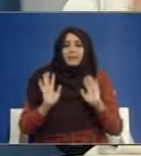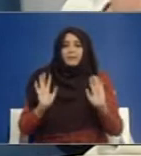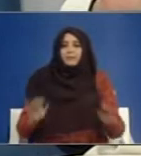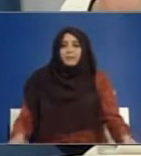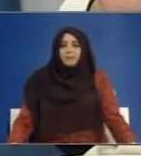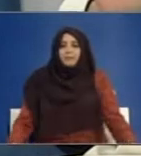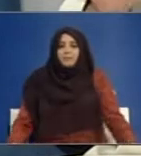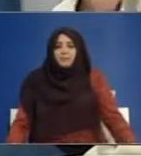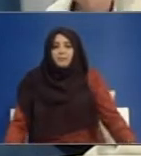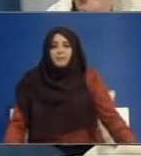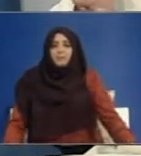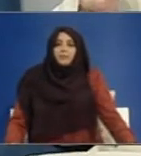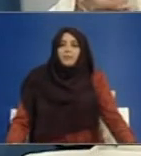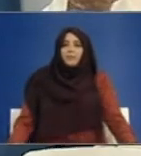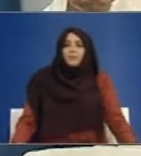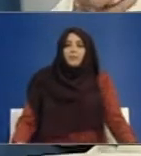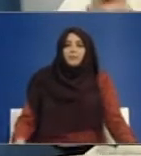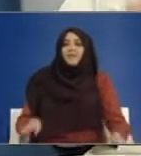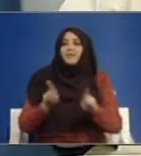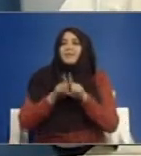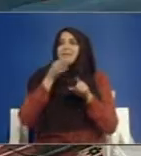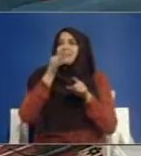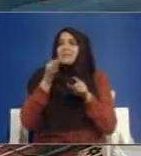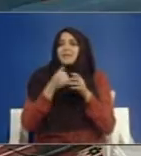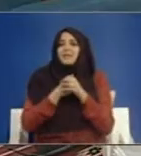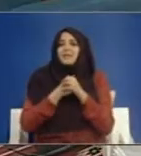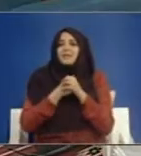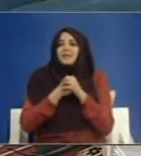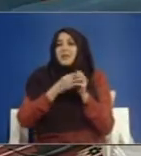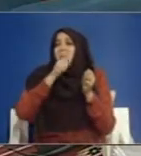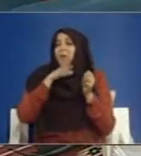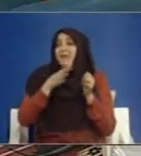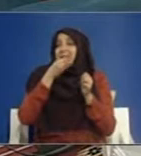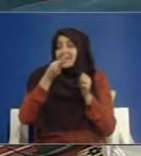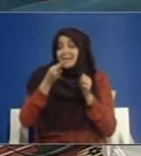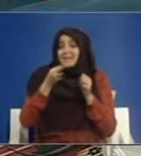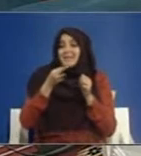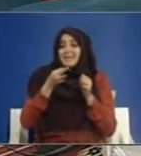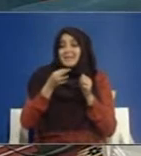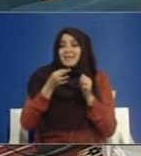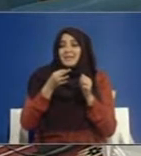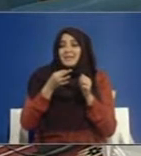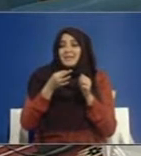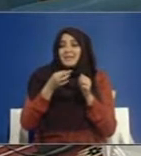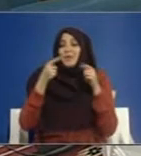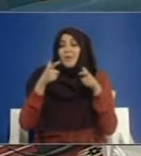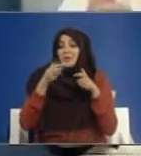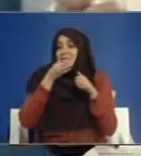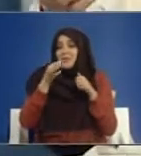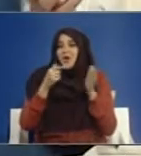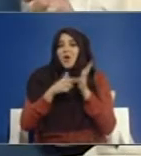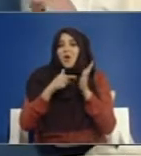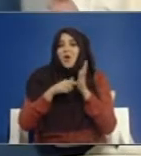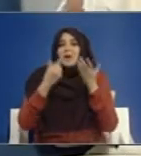هذا هو معناها. لذلك هذاك النداء اللي بشرنا به سيدنا رسول الله صلى الله عليه وسلم، يعني عندما تقدم